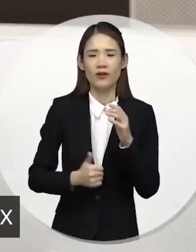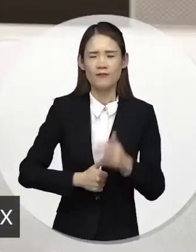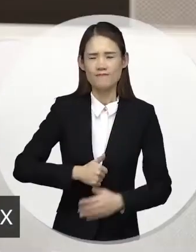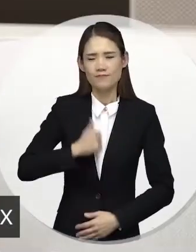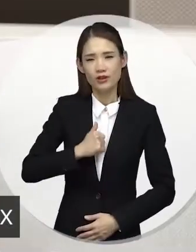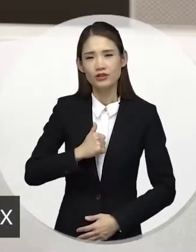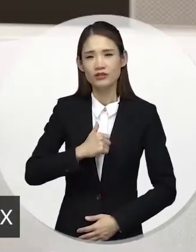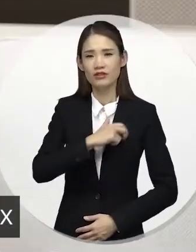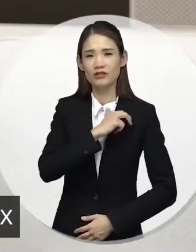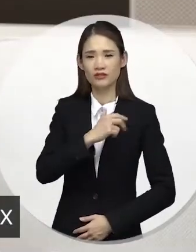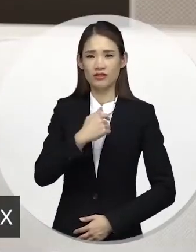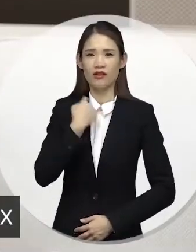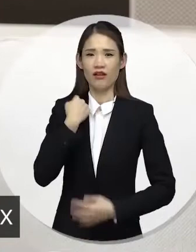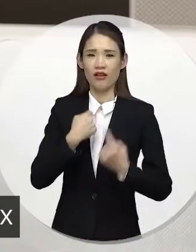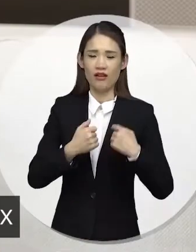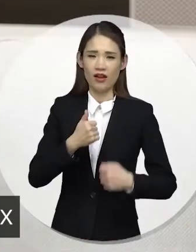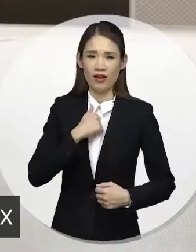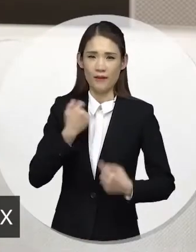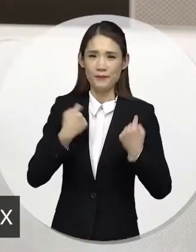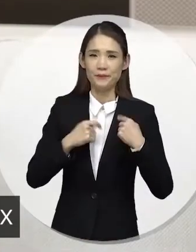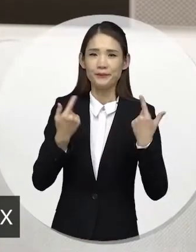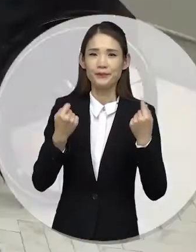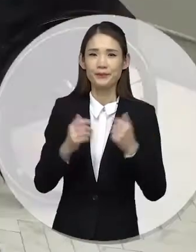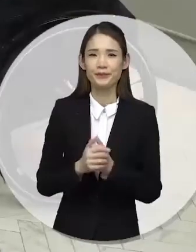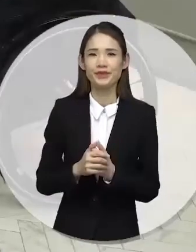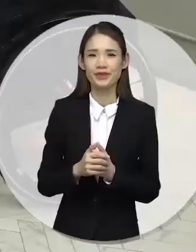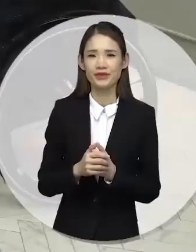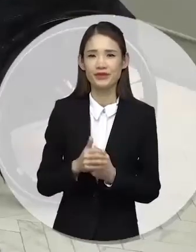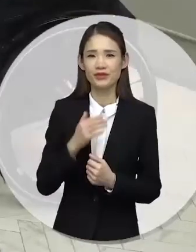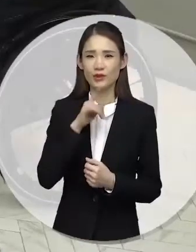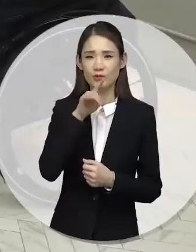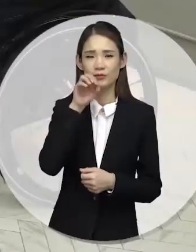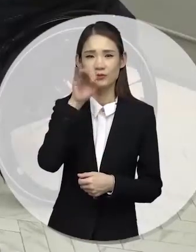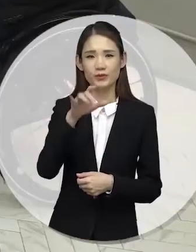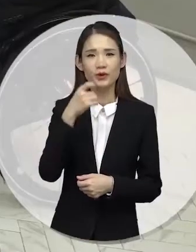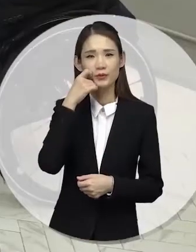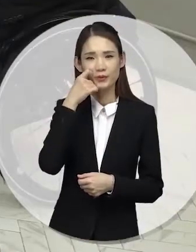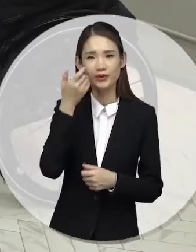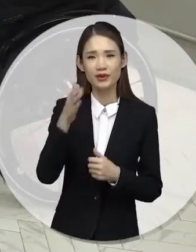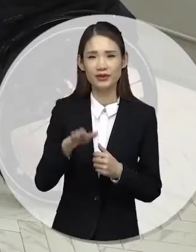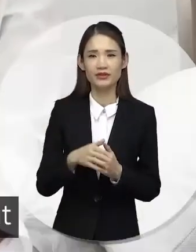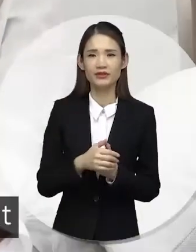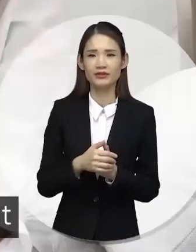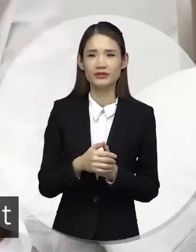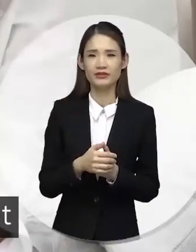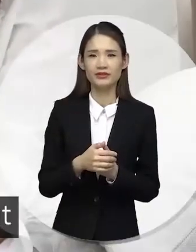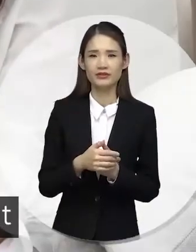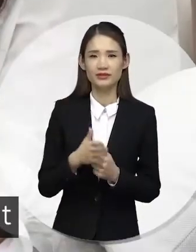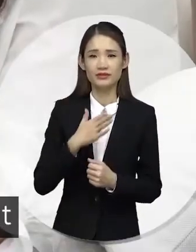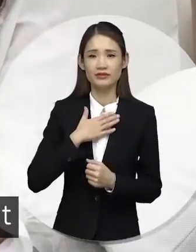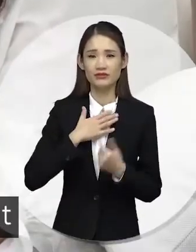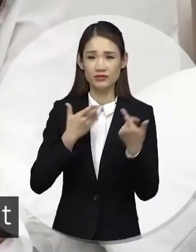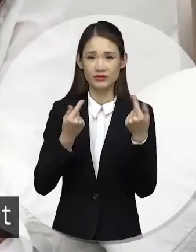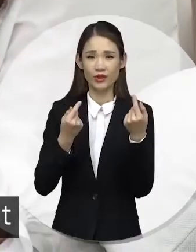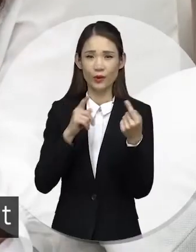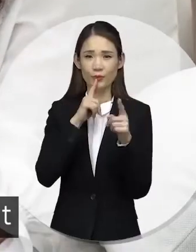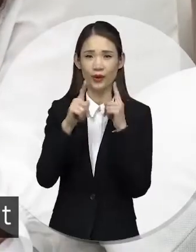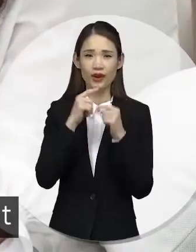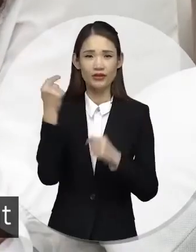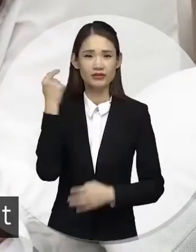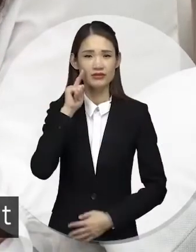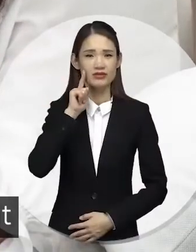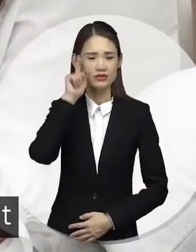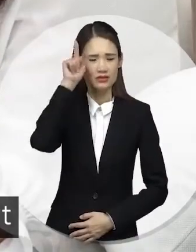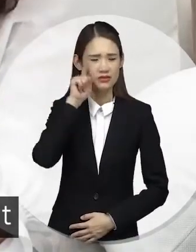발끈해서 자격지심 있는 사람처럼 보일 것 같은 거예요. 저는 한 번도 말을 못 꺼냈는데 근데 저는 그러한